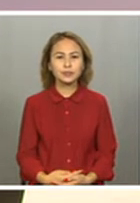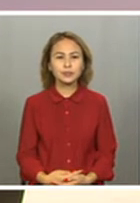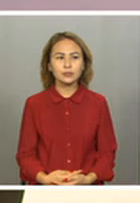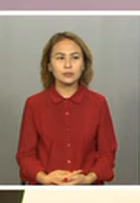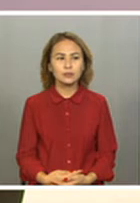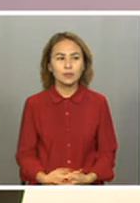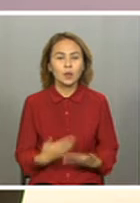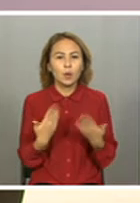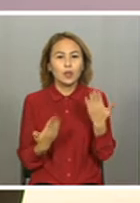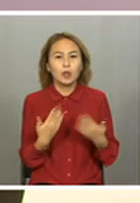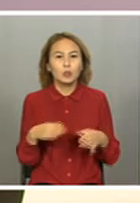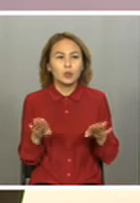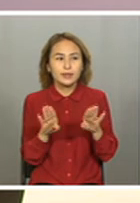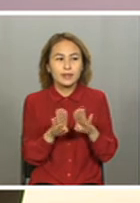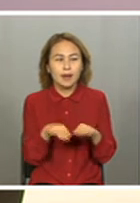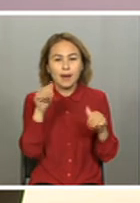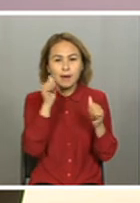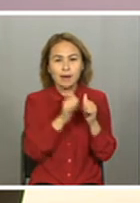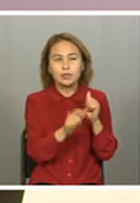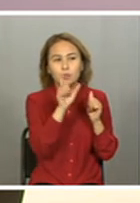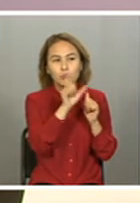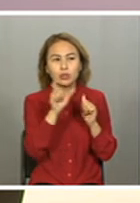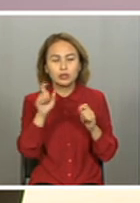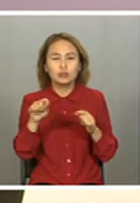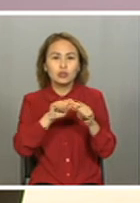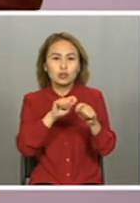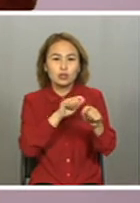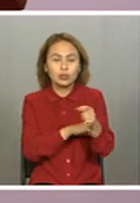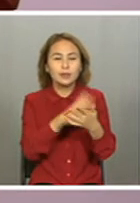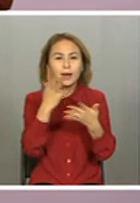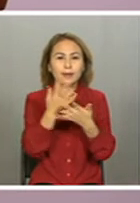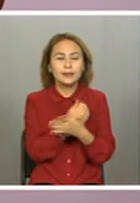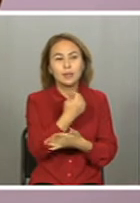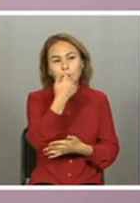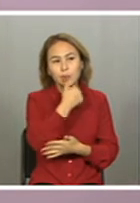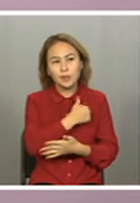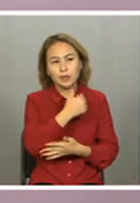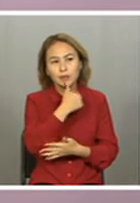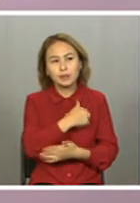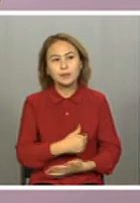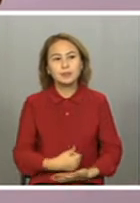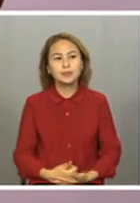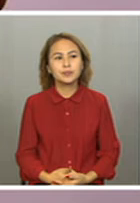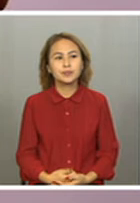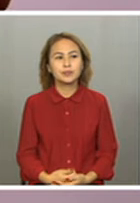Олай болса, әр бөліктің ұзындығын анықтап көрейік.